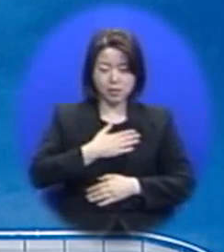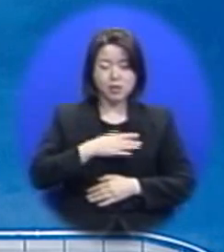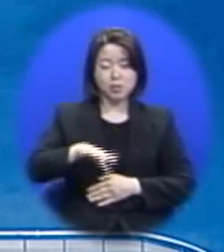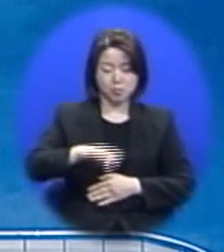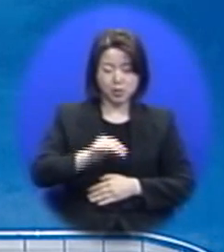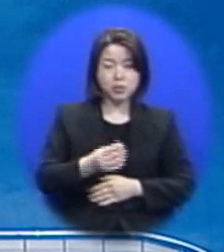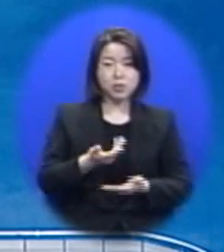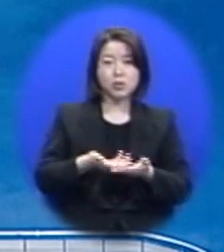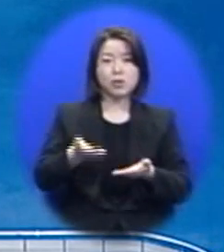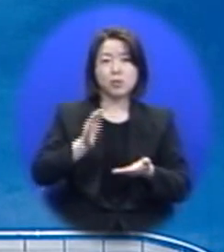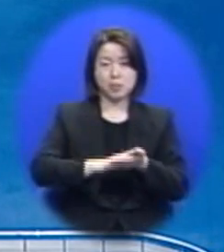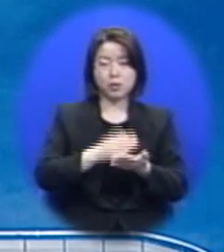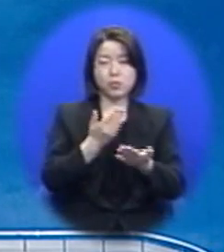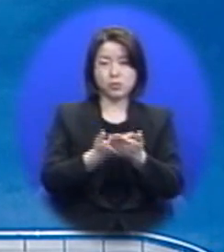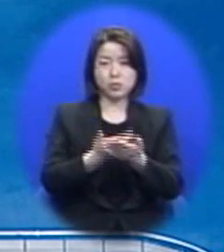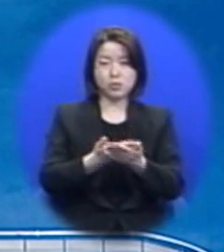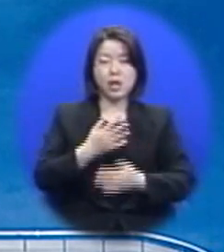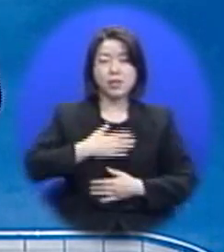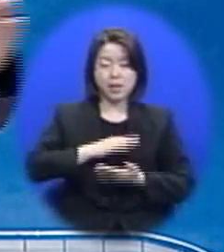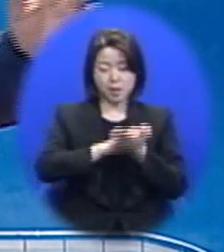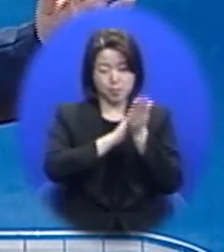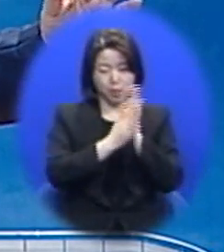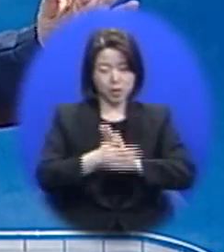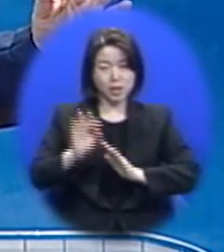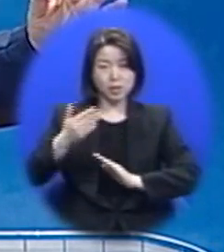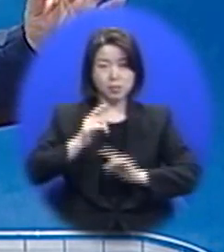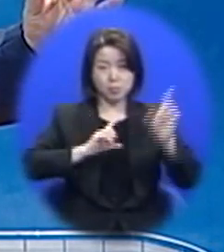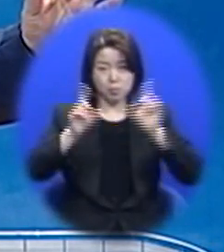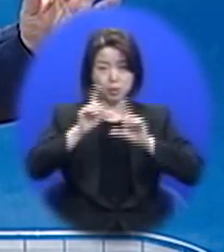주세요. 내 변화된 모습을 보고 딸이